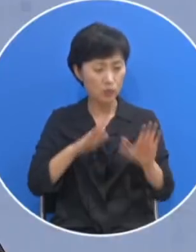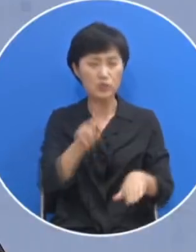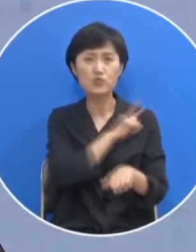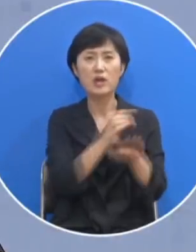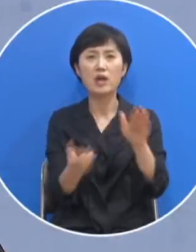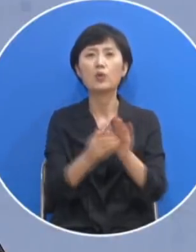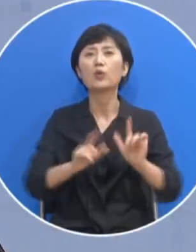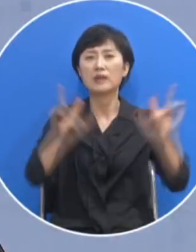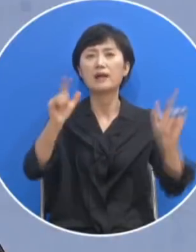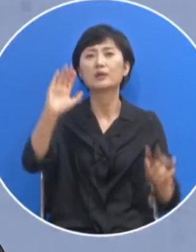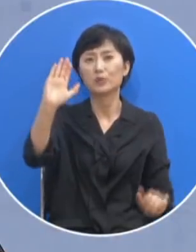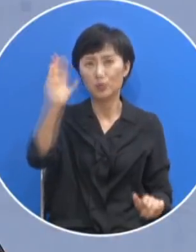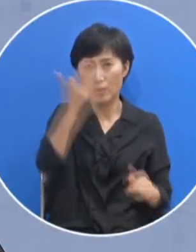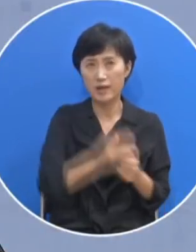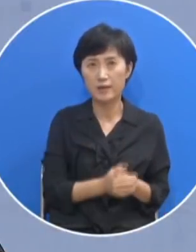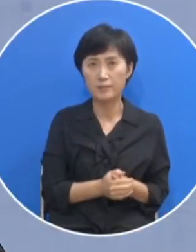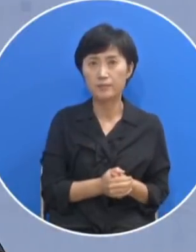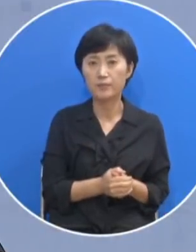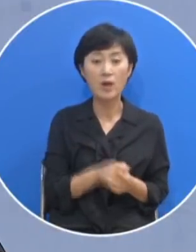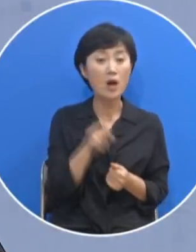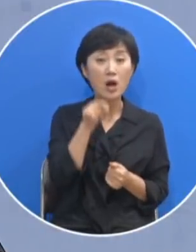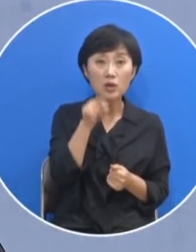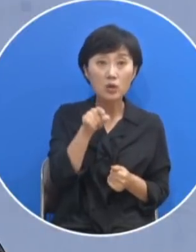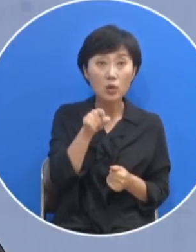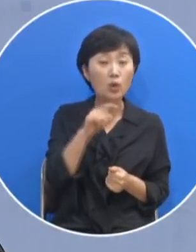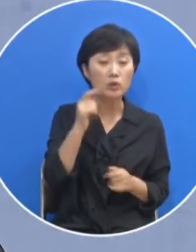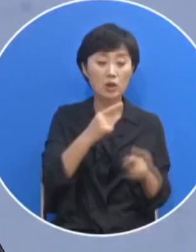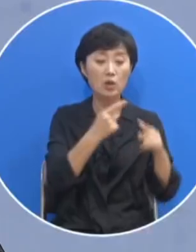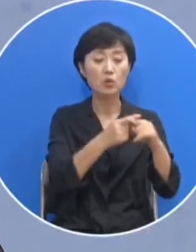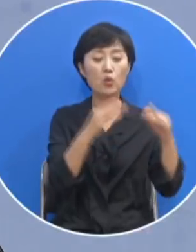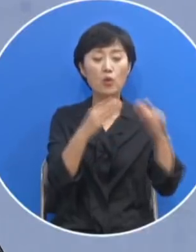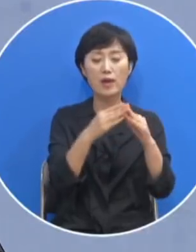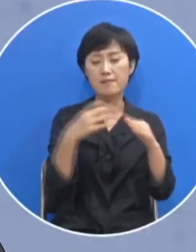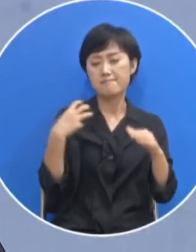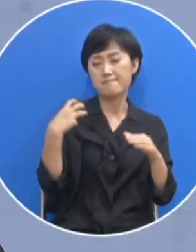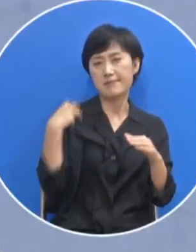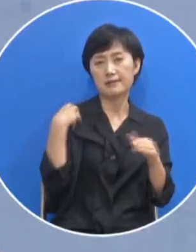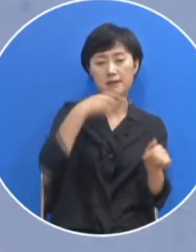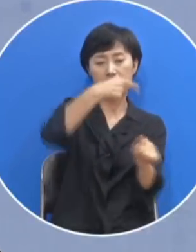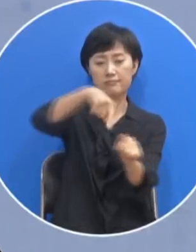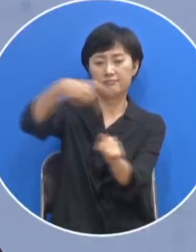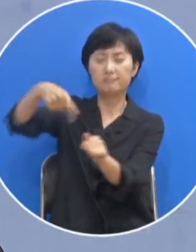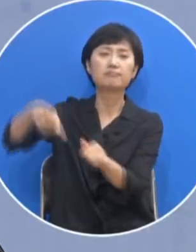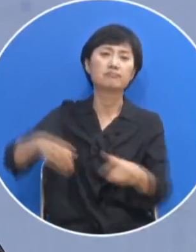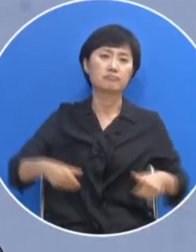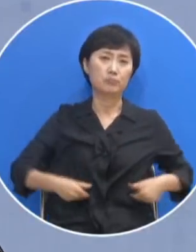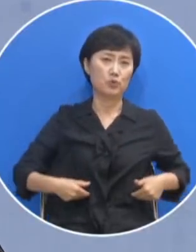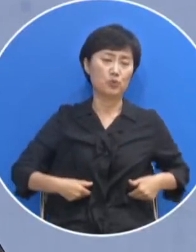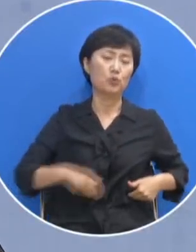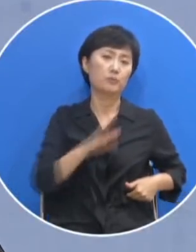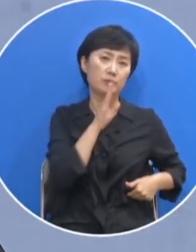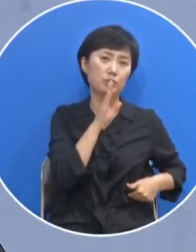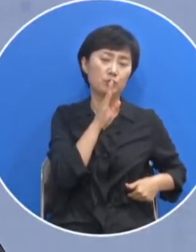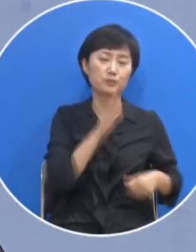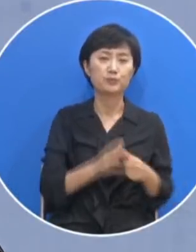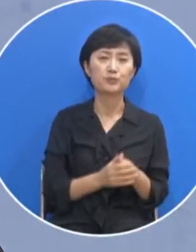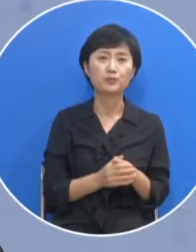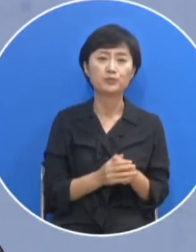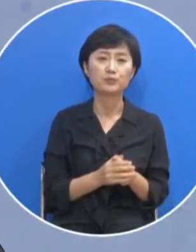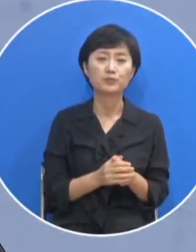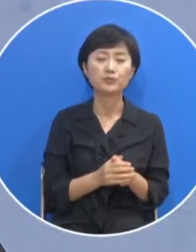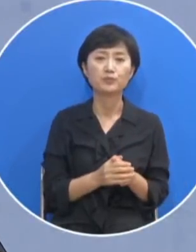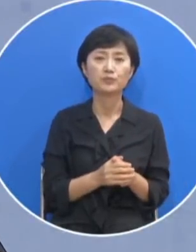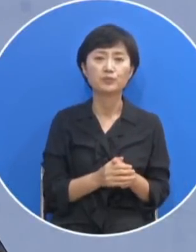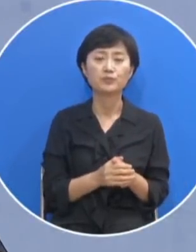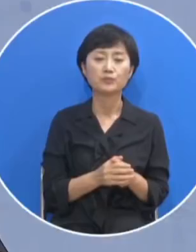정치 지도 의 책임 기도하고 교회 지도자 책임 유도합니다 시스템 dbs 폰트 폰트 측에서 밀어서 더 채 슈퍼 사서 아주